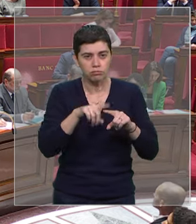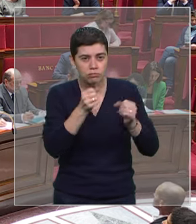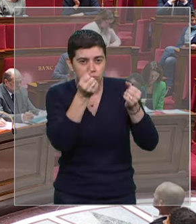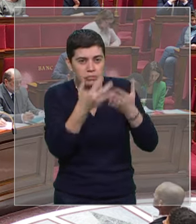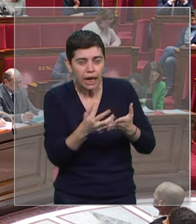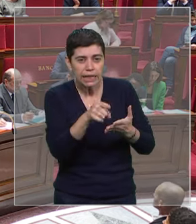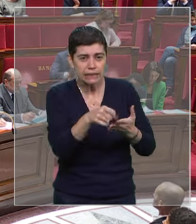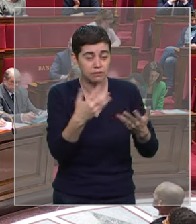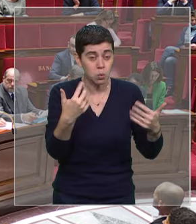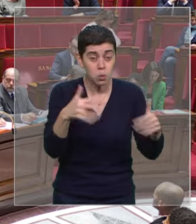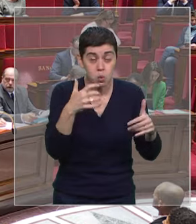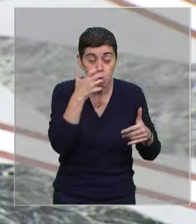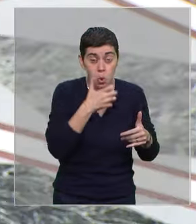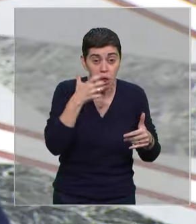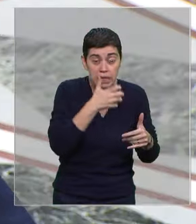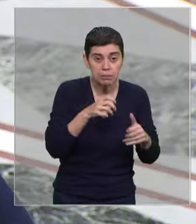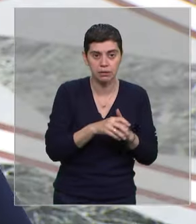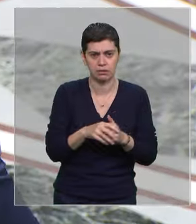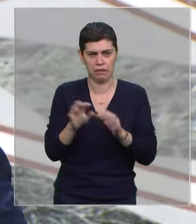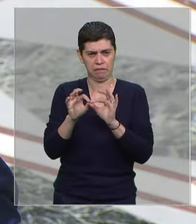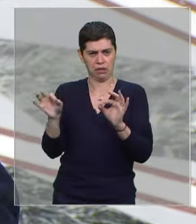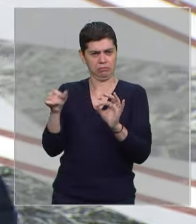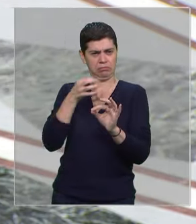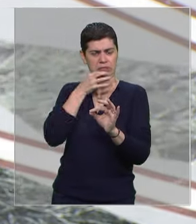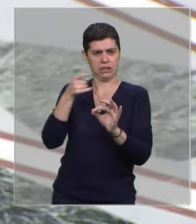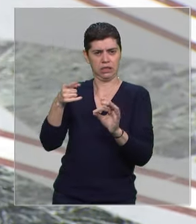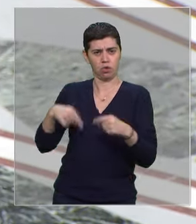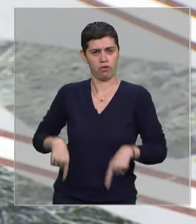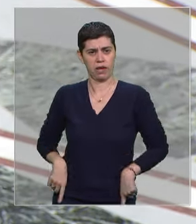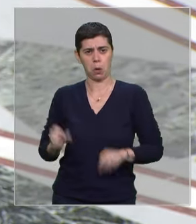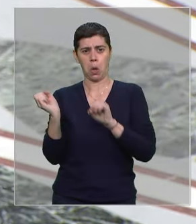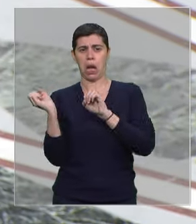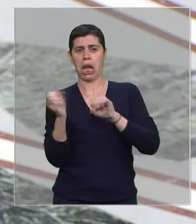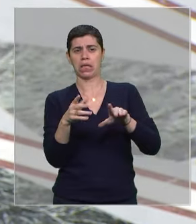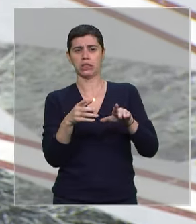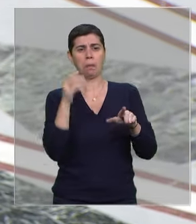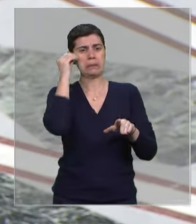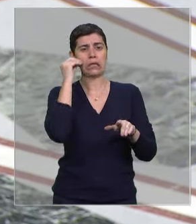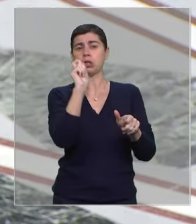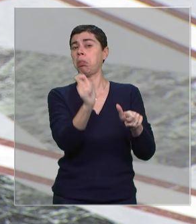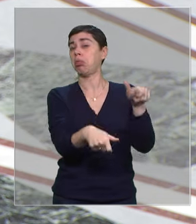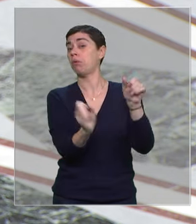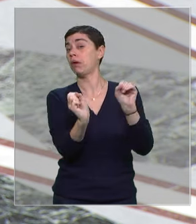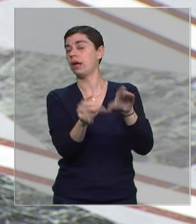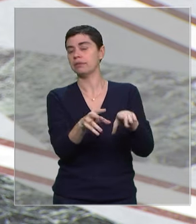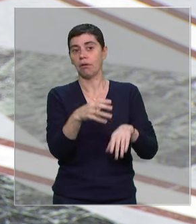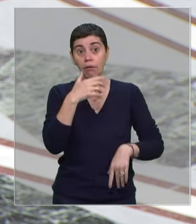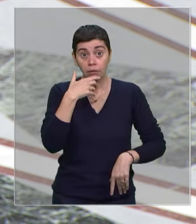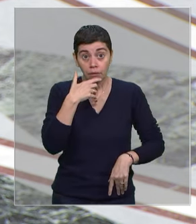avez décrits et votre phrase sur le fait que le gouvernement laisserait dépérir la psychiatrie,